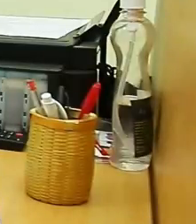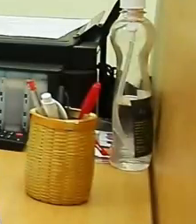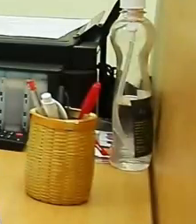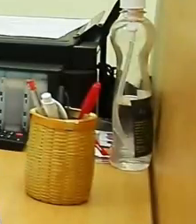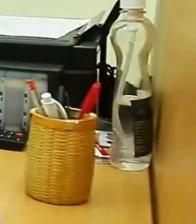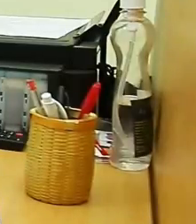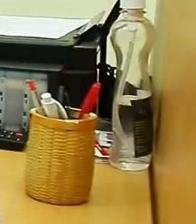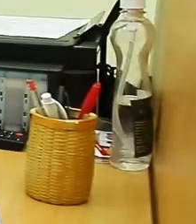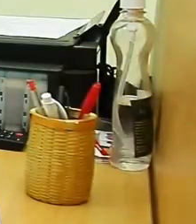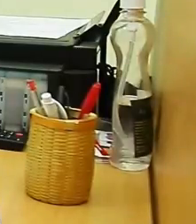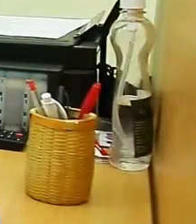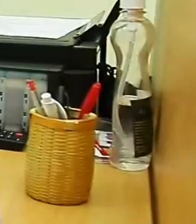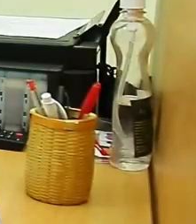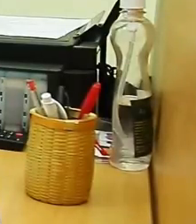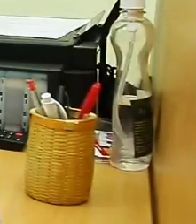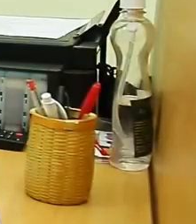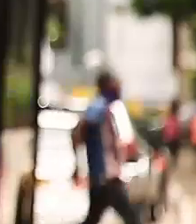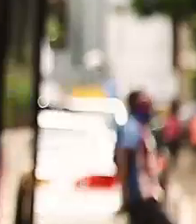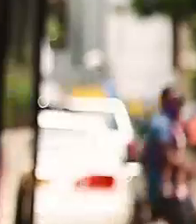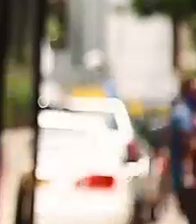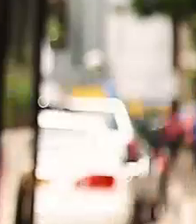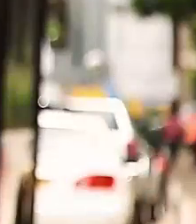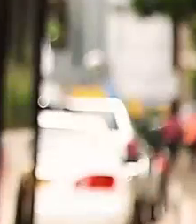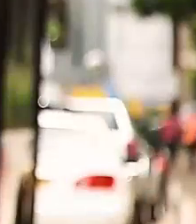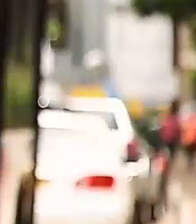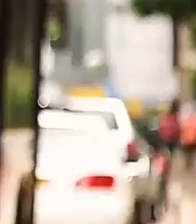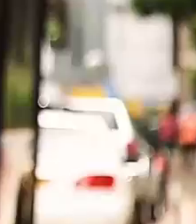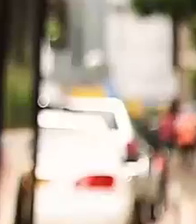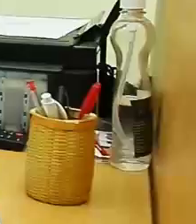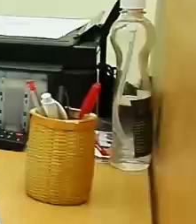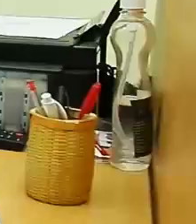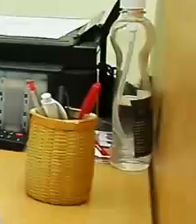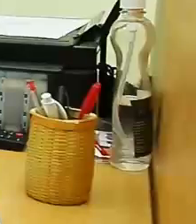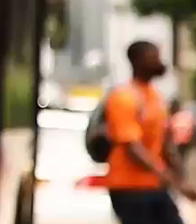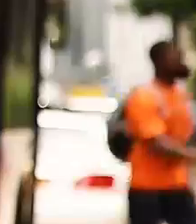Alo, Emma, ça va? Umeze neza? Ni.